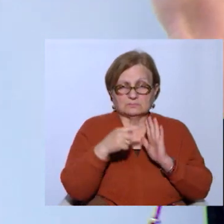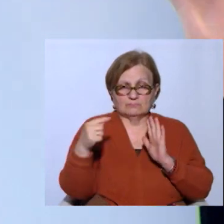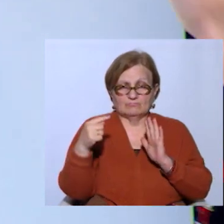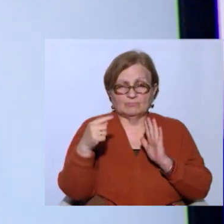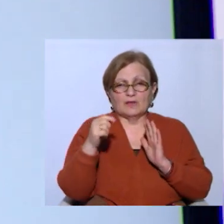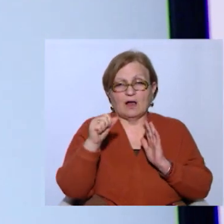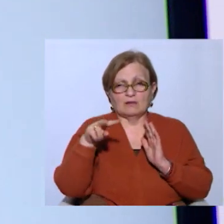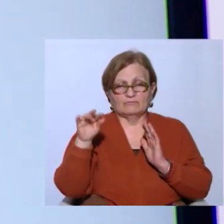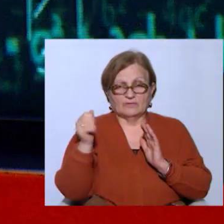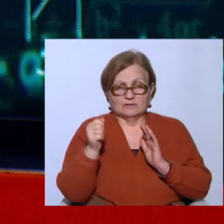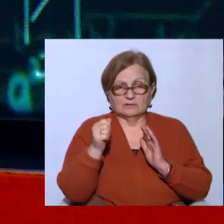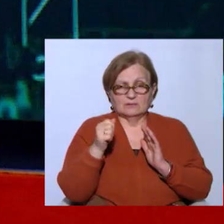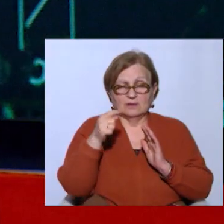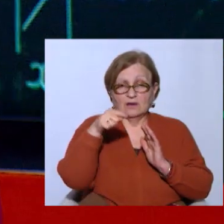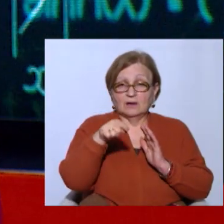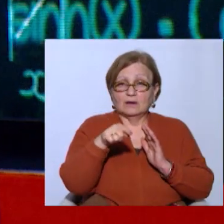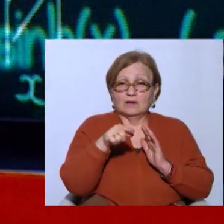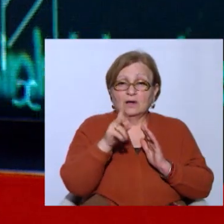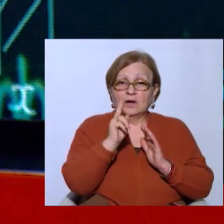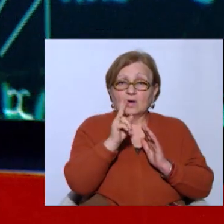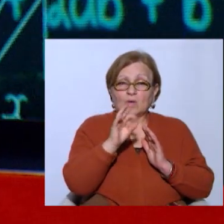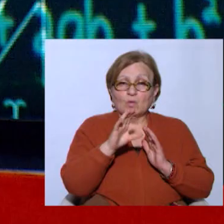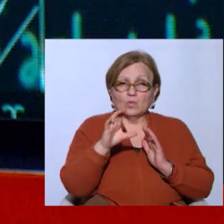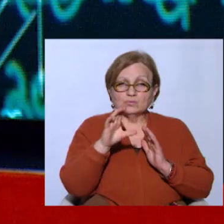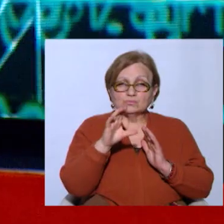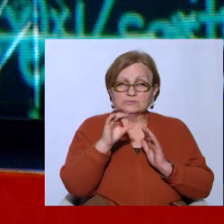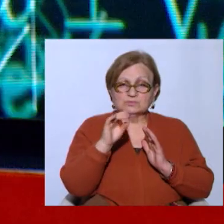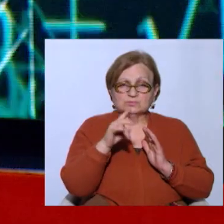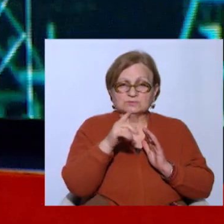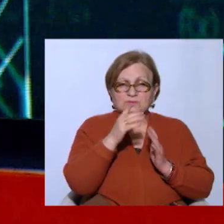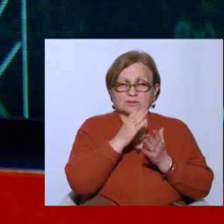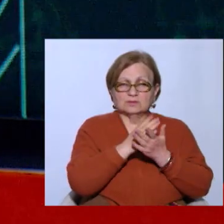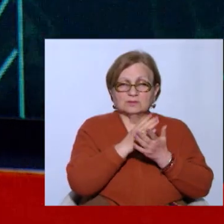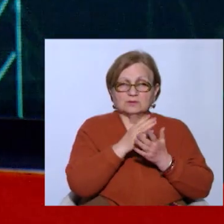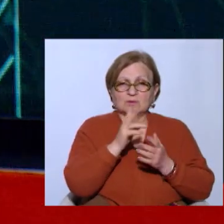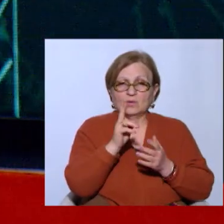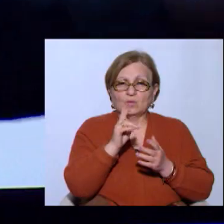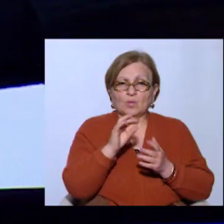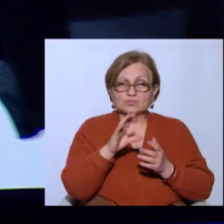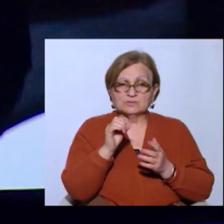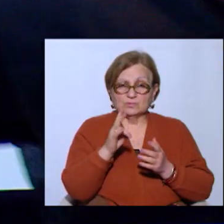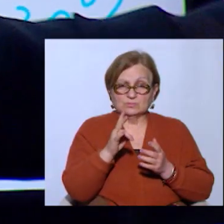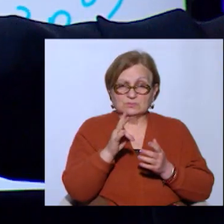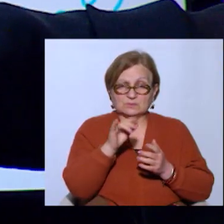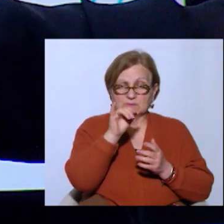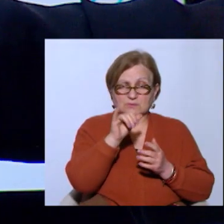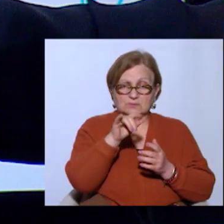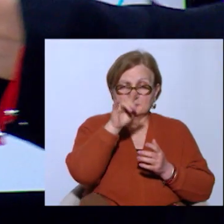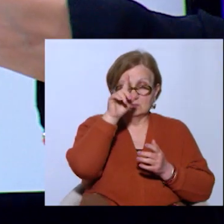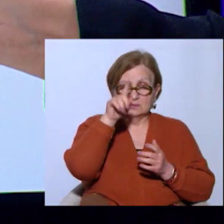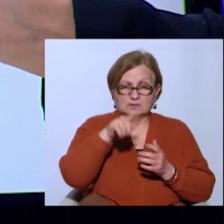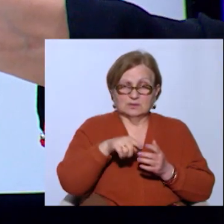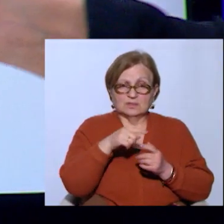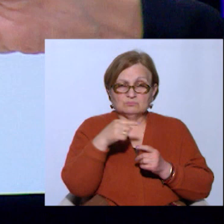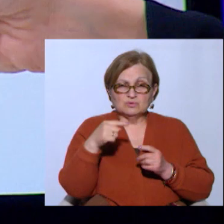მინუს ალფა. აი ამ შემთხვევაში კოსინუსი წინ მინუსი მინდა. ნახეთ, ჩვენ ხო ვთქვით, რომ კოსინუსი 150-ზე მინუს